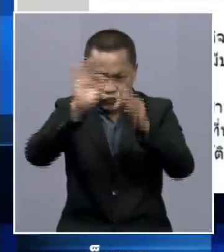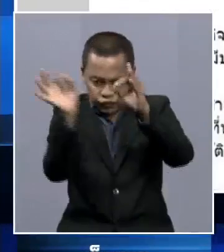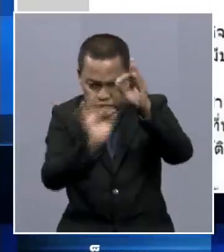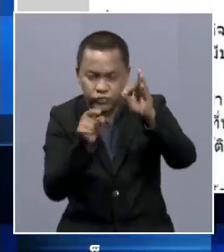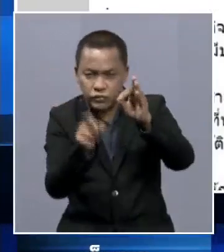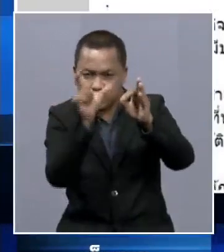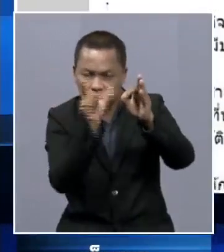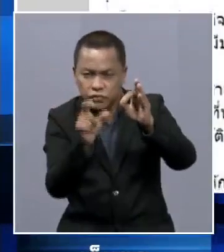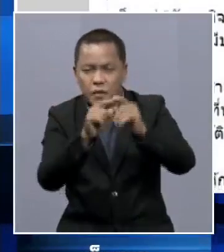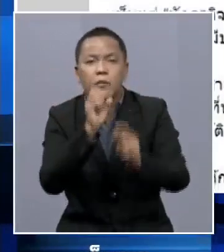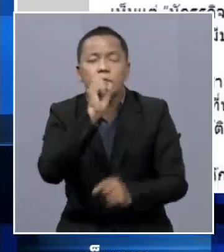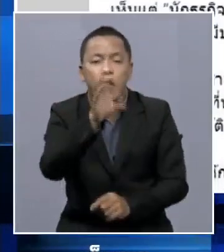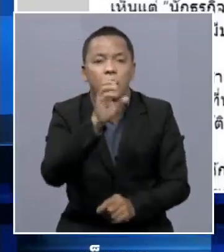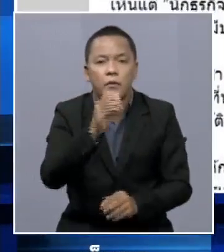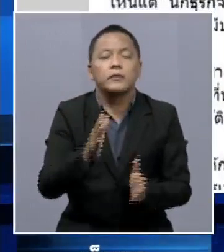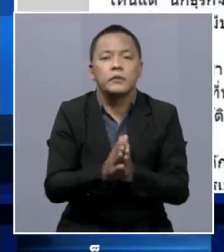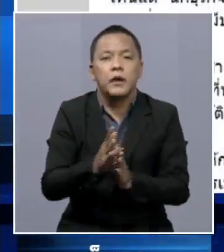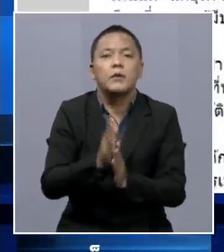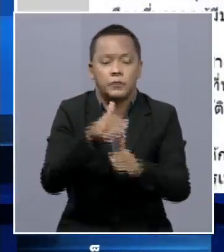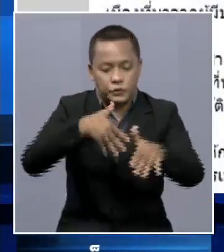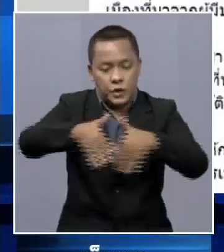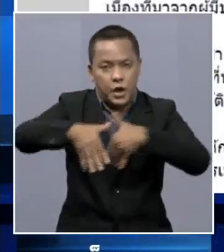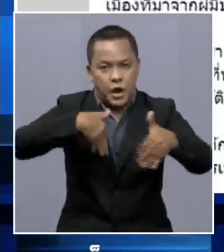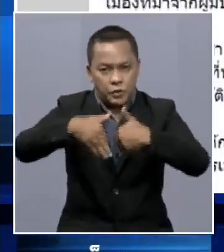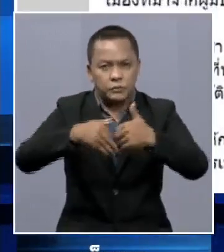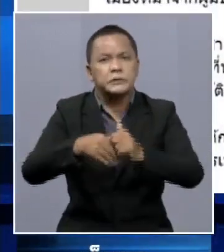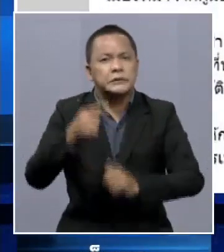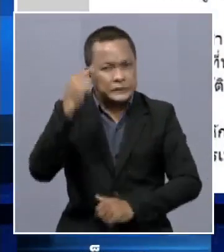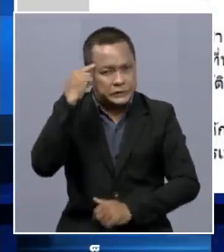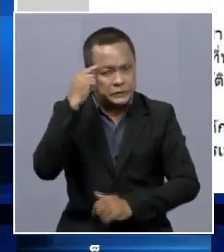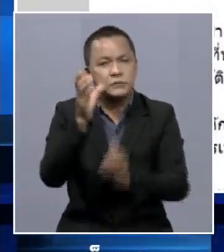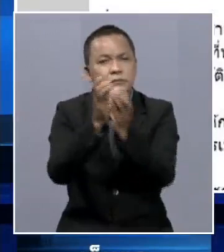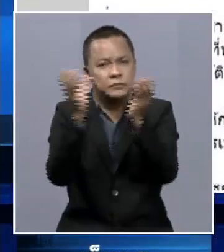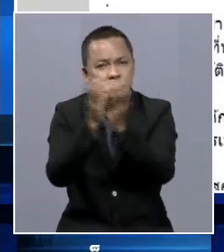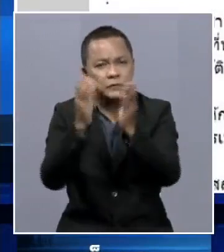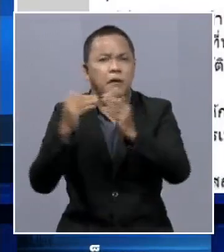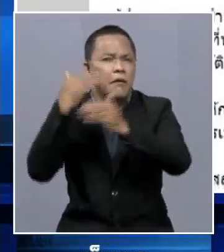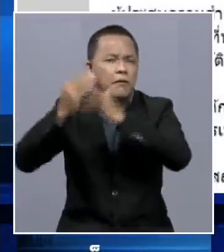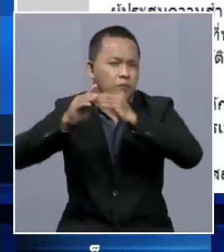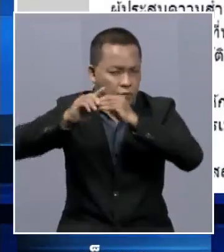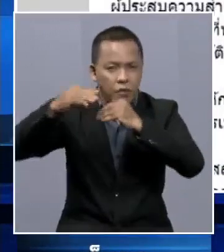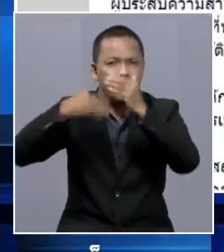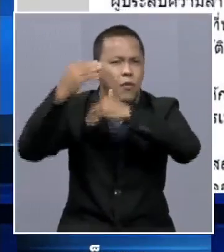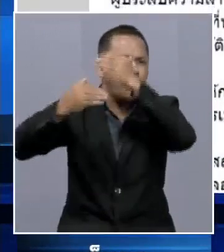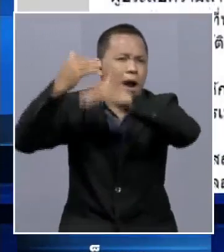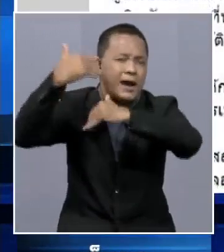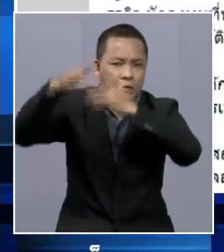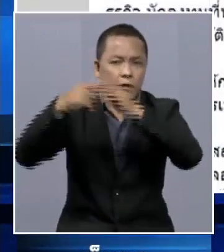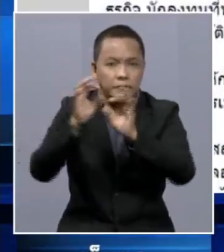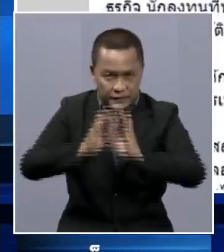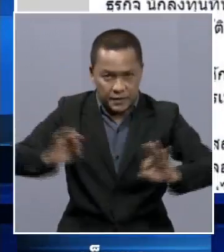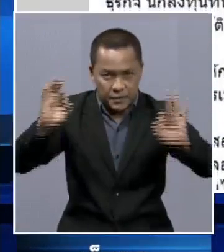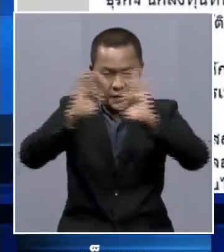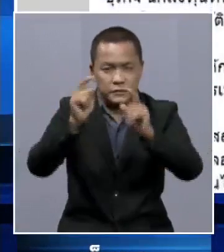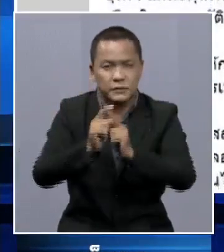บอกเลยว่าประชาชนมีสำนึกประชาที่ประไตที่ไปไลมากก่านั้นแล้วเรื่องนสำคัญนะ